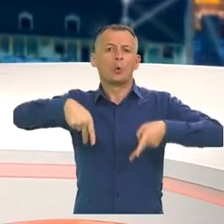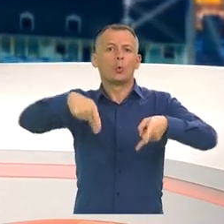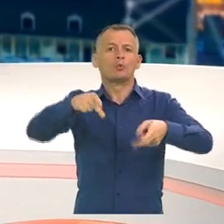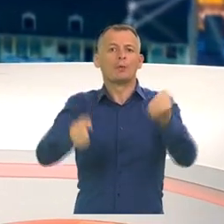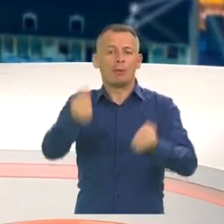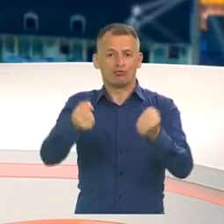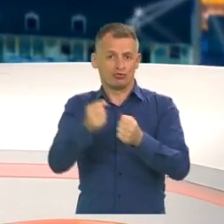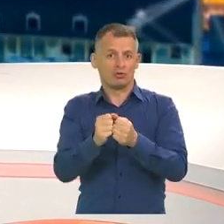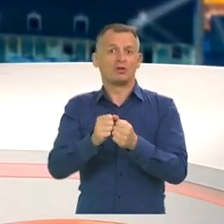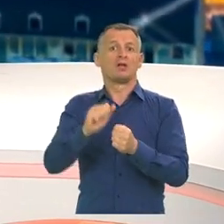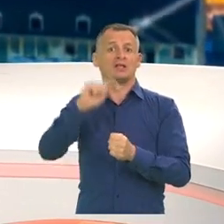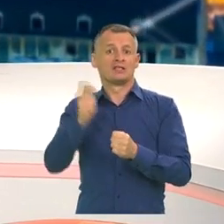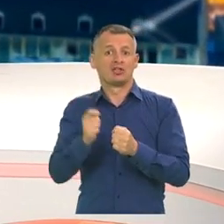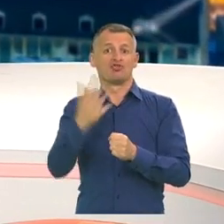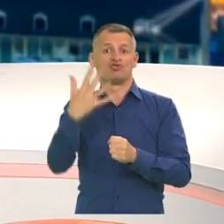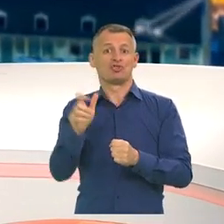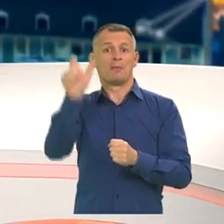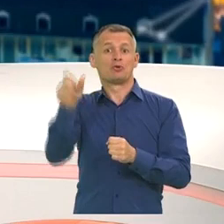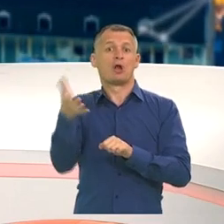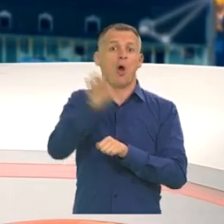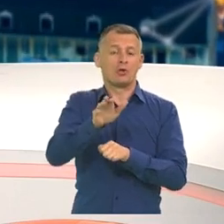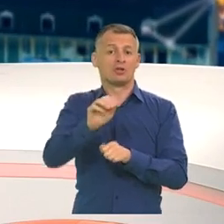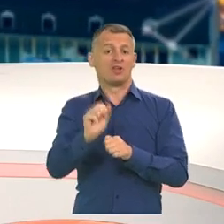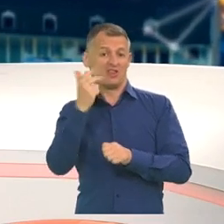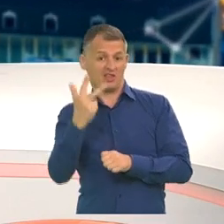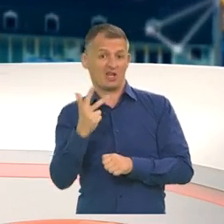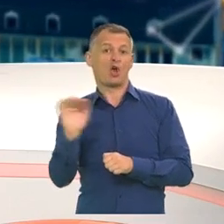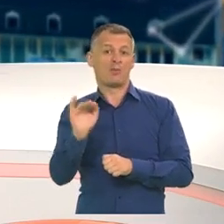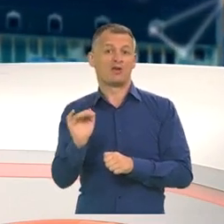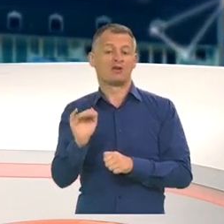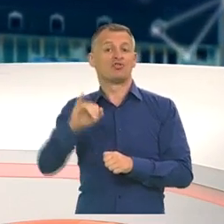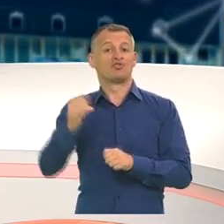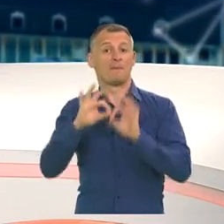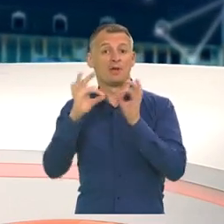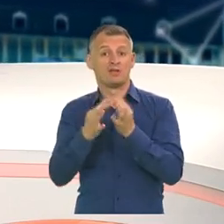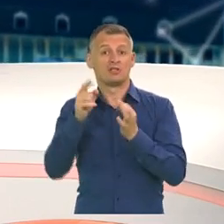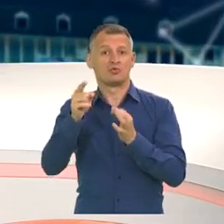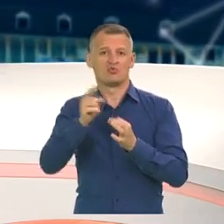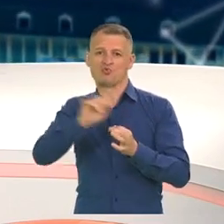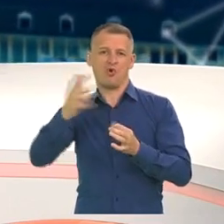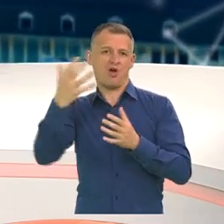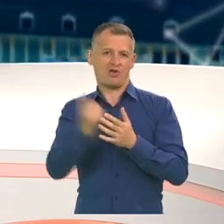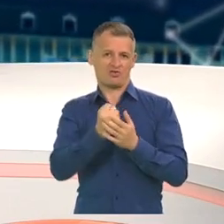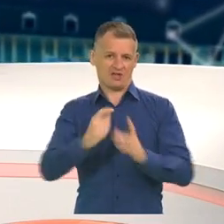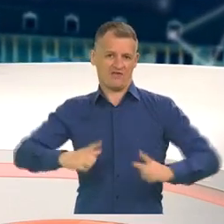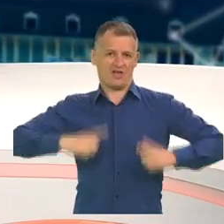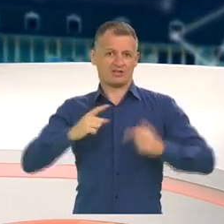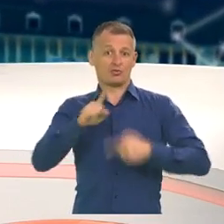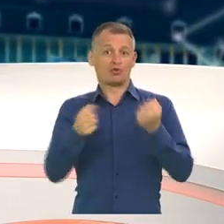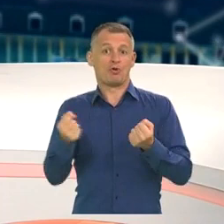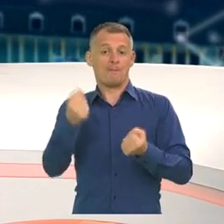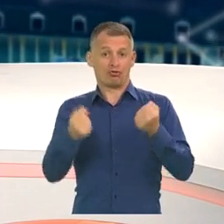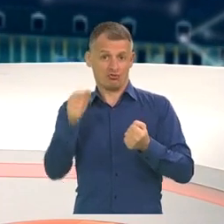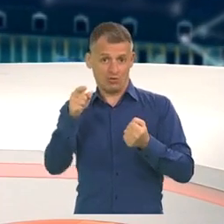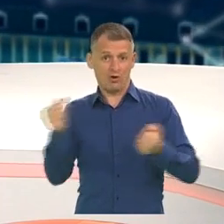ale țării. 5 fete au pierit după un impact devastator. 3 copii și părinților n-au mai avut nicio șansă după ce mașina în care se aflau